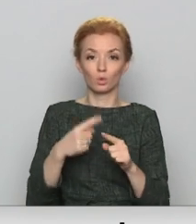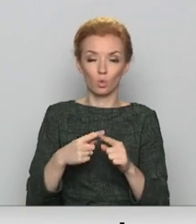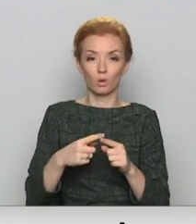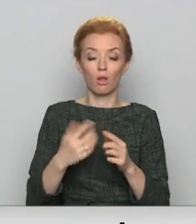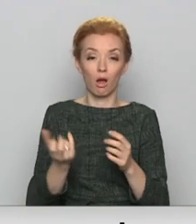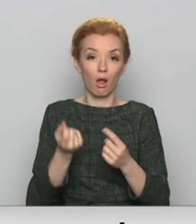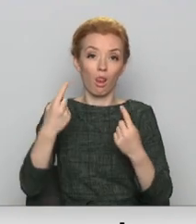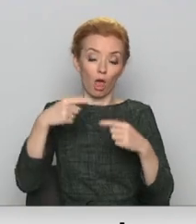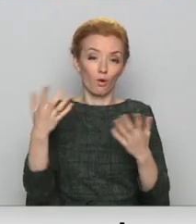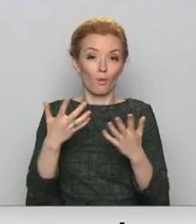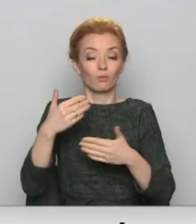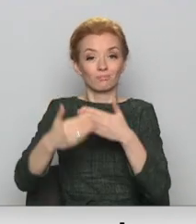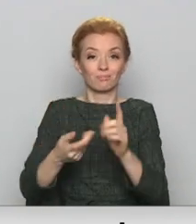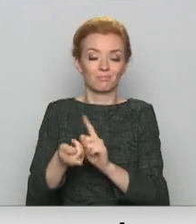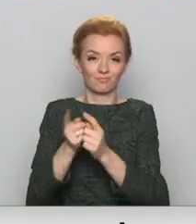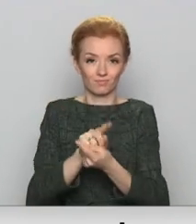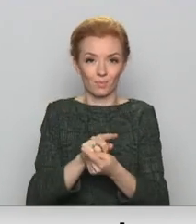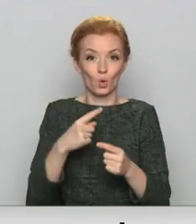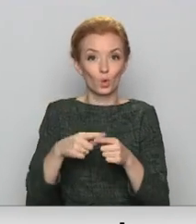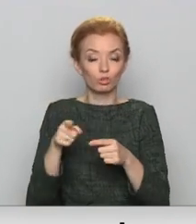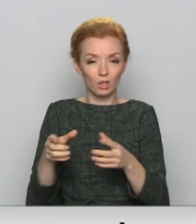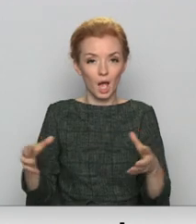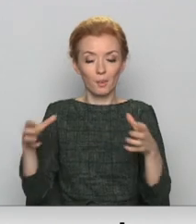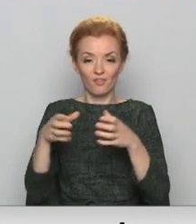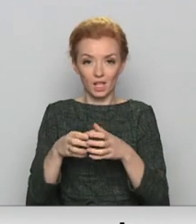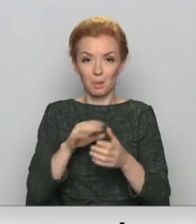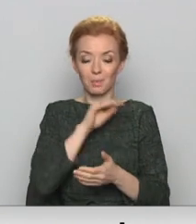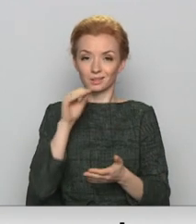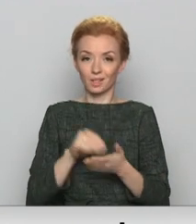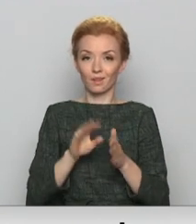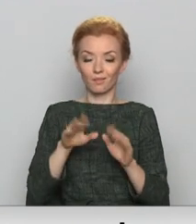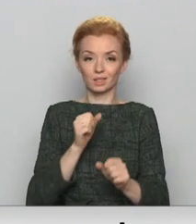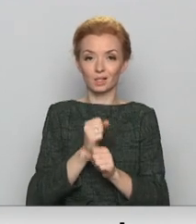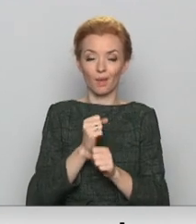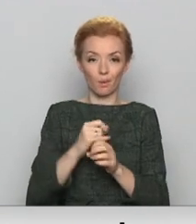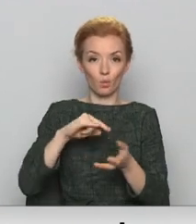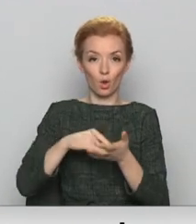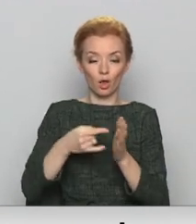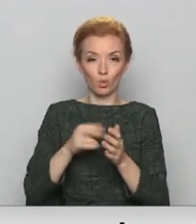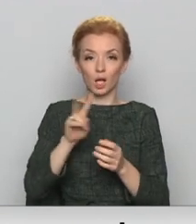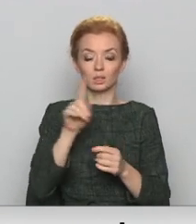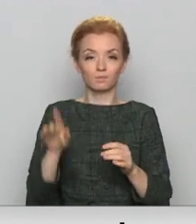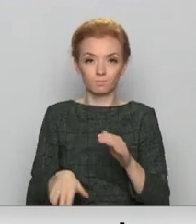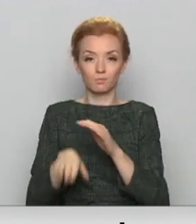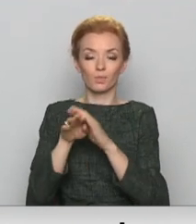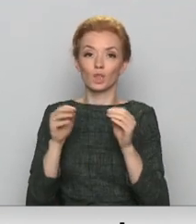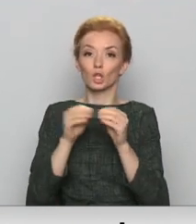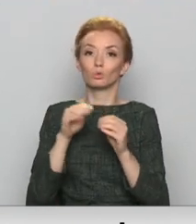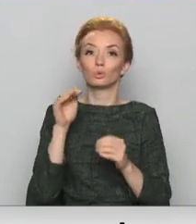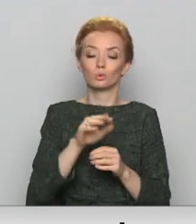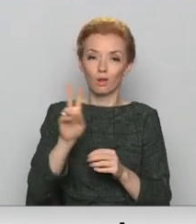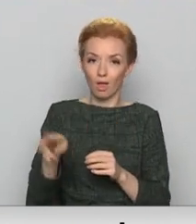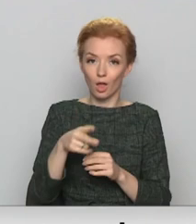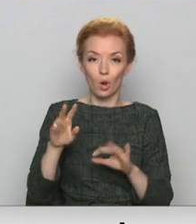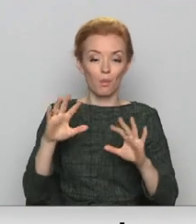kas mainīsies. Nolikums paredz, ka apvienības patstāvīgi varēs darboties projektos, kas nepārsniedz 10 000 eiro, bet